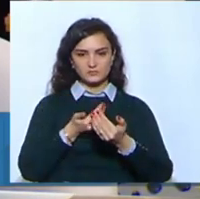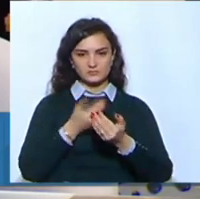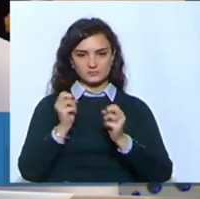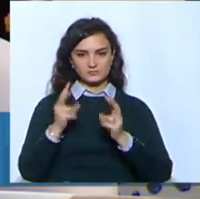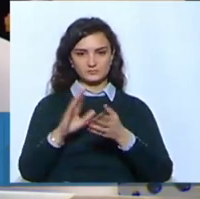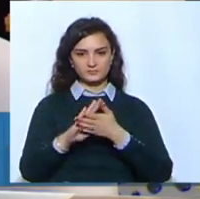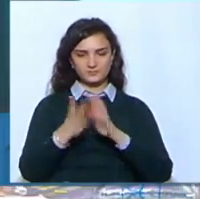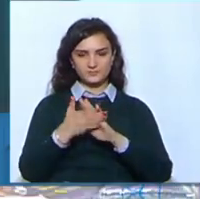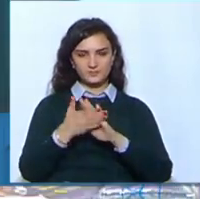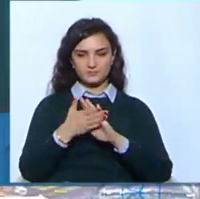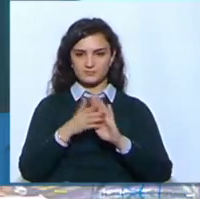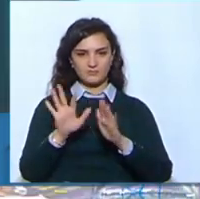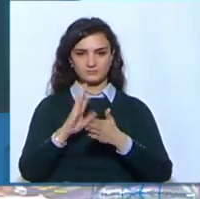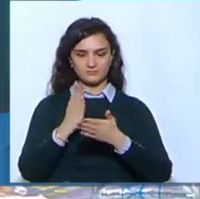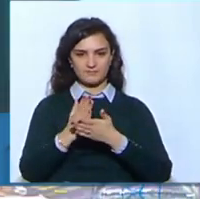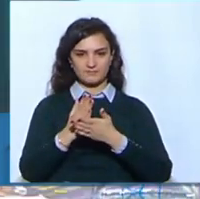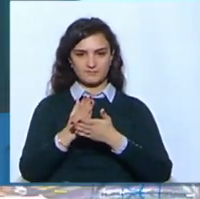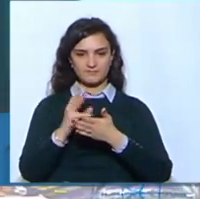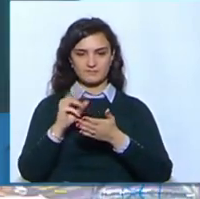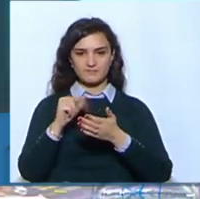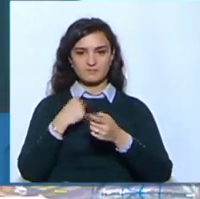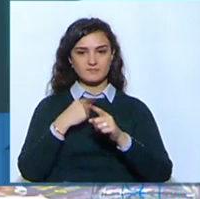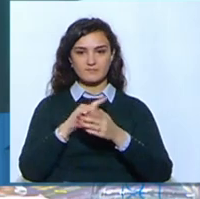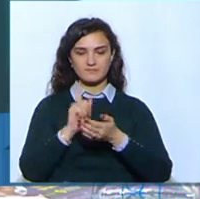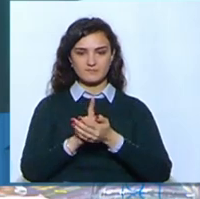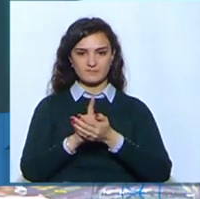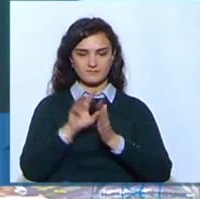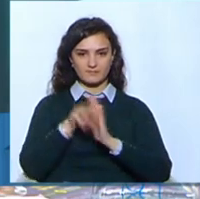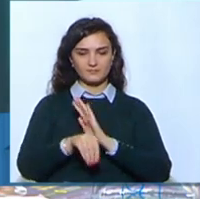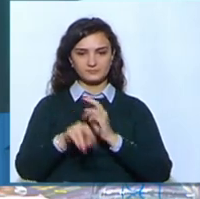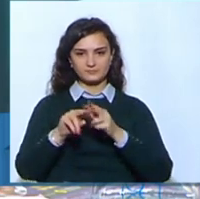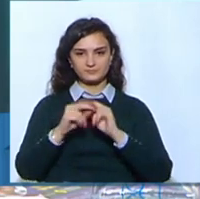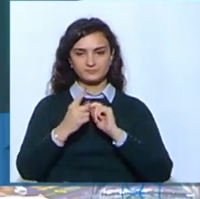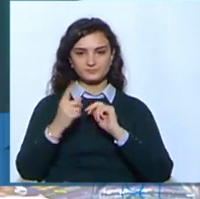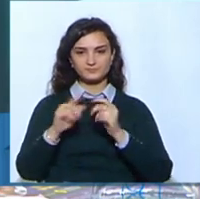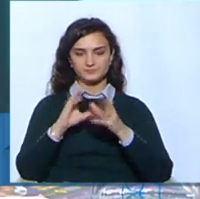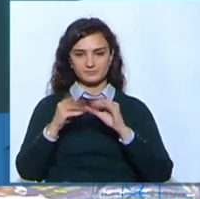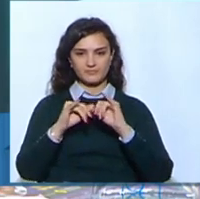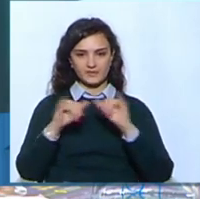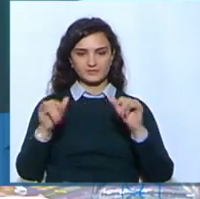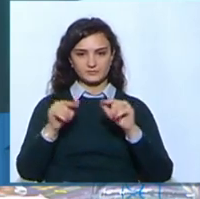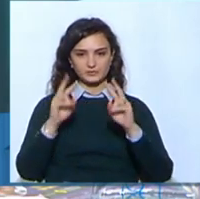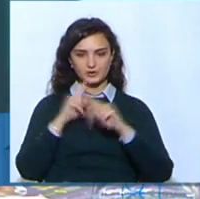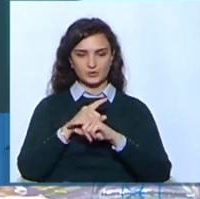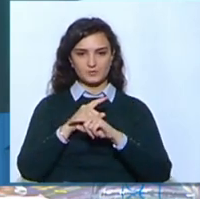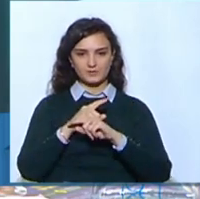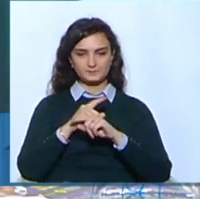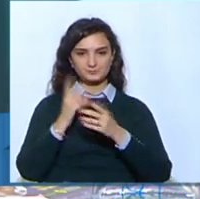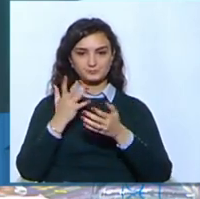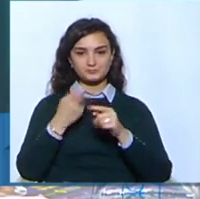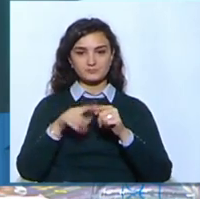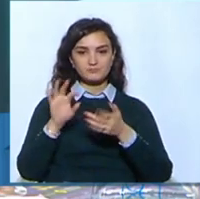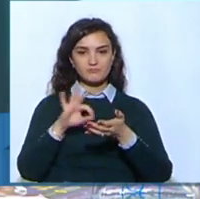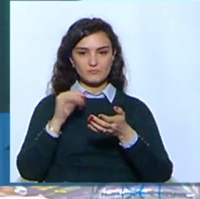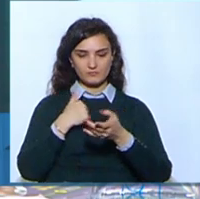საშიშ მდგომარეობას არ წარმოადგენს. მაკა, მე აუცილებლად უნდა ჩაგერთოთ, ეს არის ერთ-ერთი ყველაზე გავრცელებული შეცდომა, რომლის გამოც